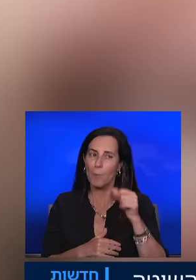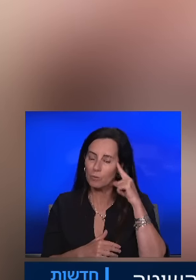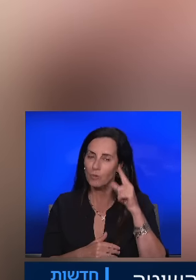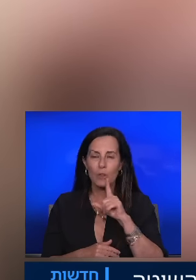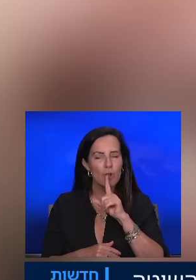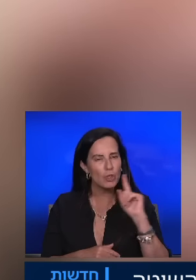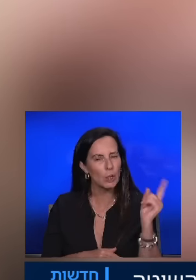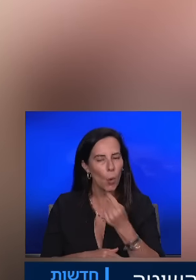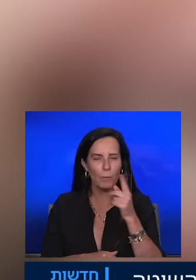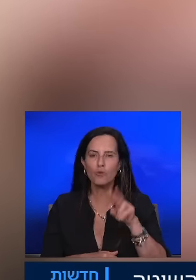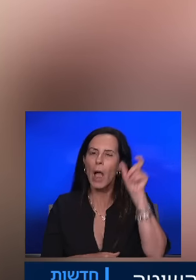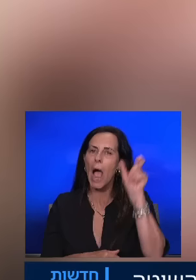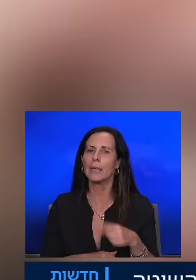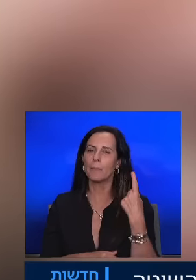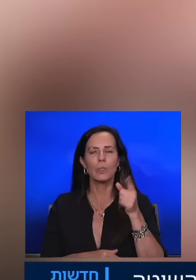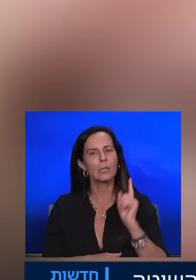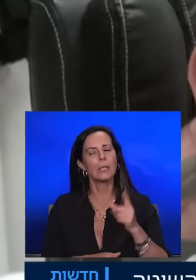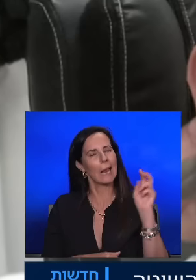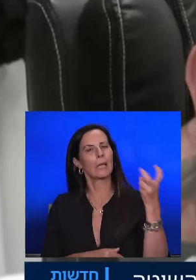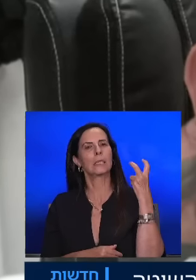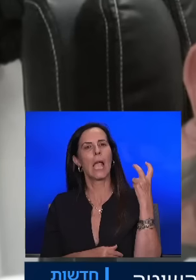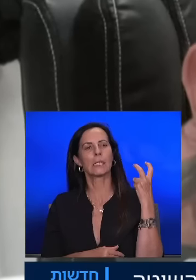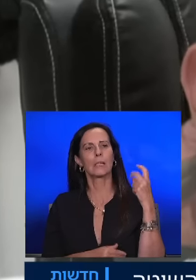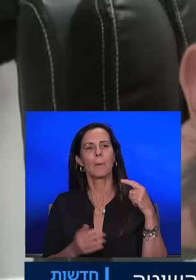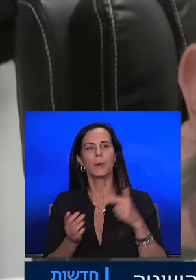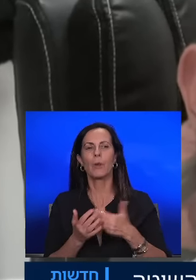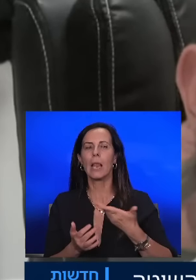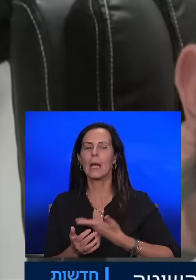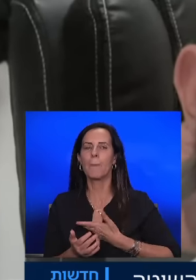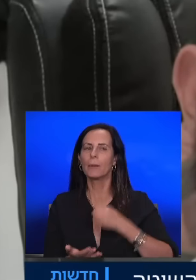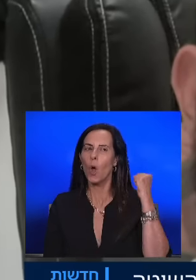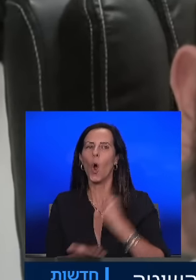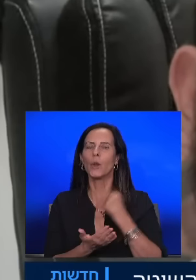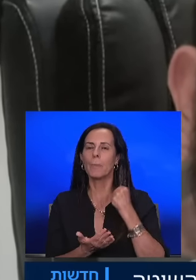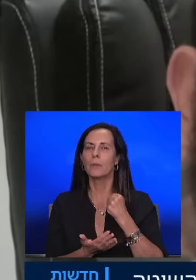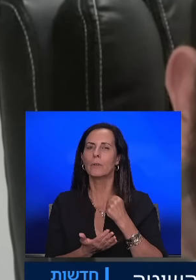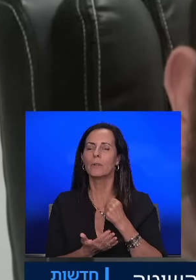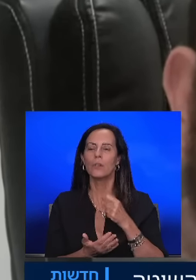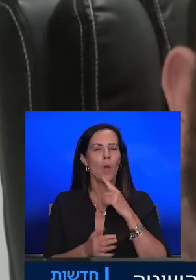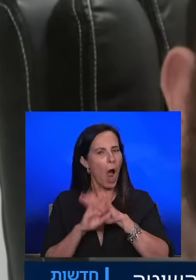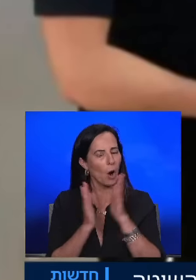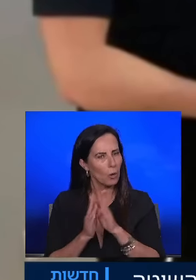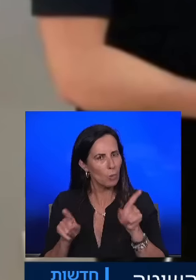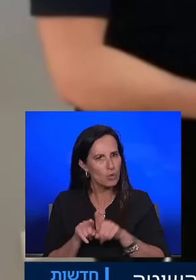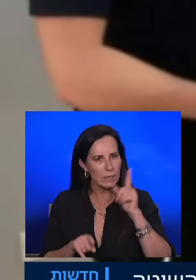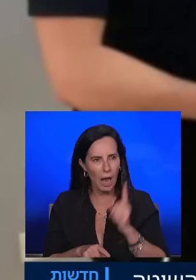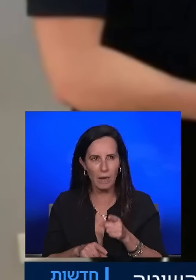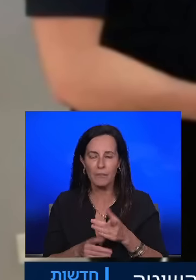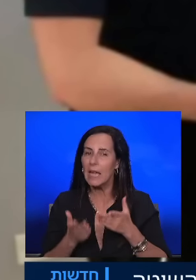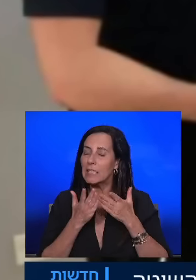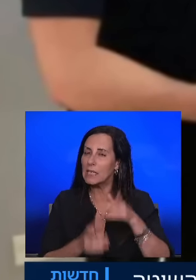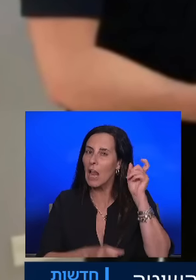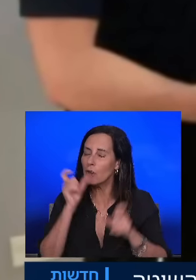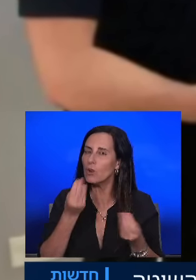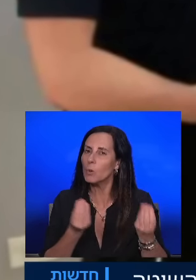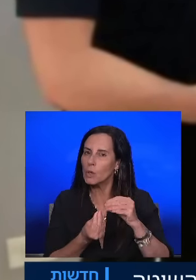את כולם, יש אדם אחד שצריך לגייס על מנת לקבל את החותמת הרשמית שתעיד שהכל קשורה ותסייע לאנשים